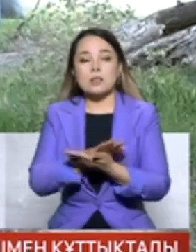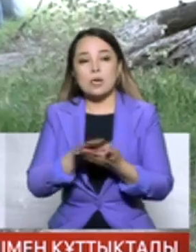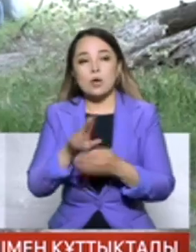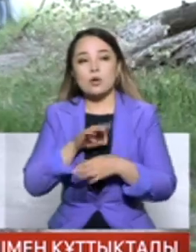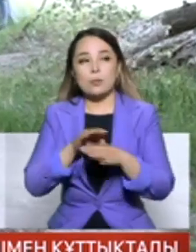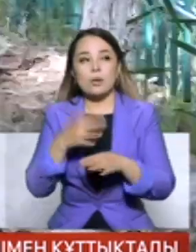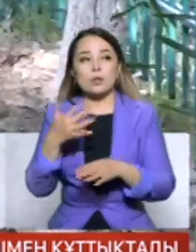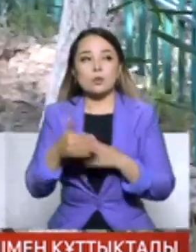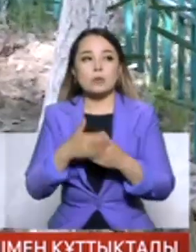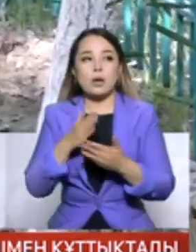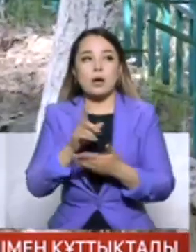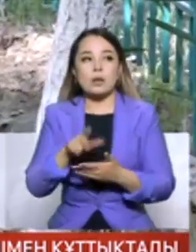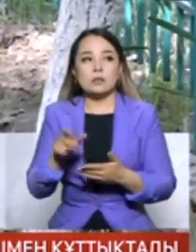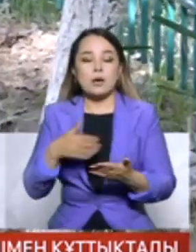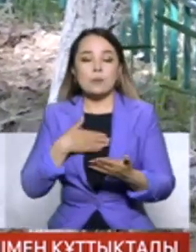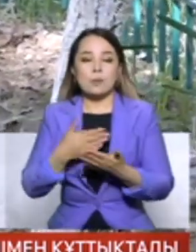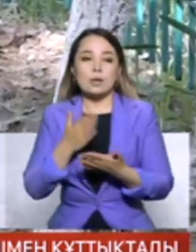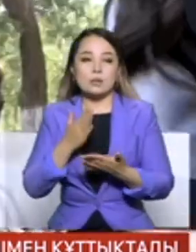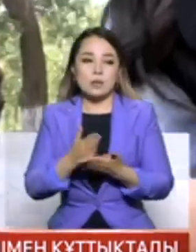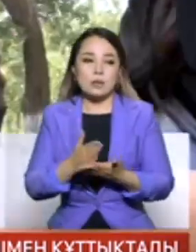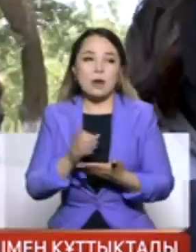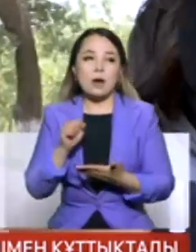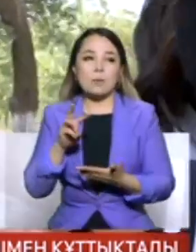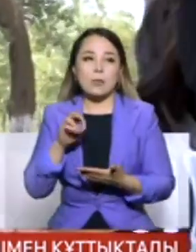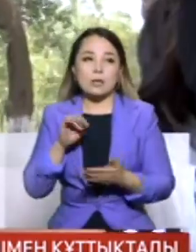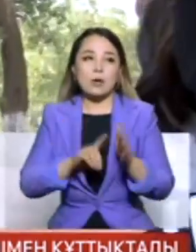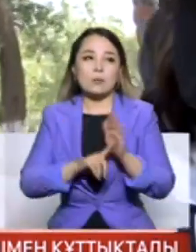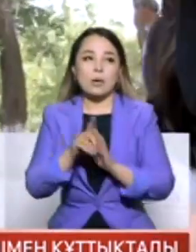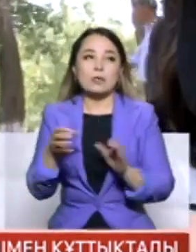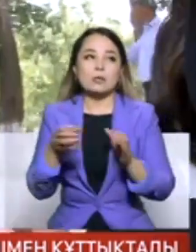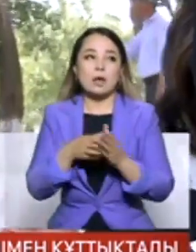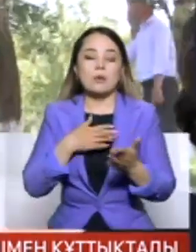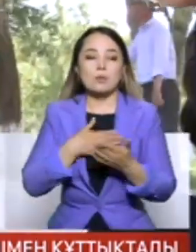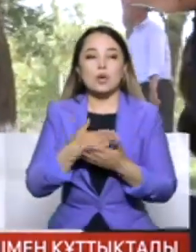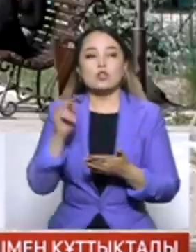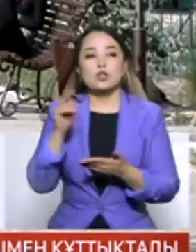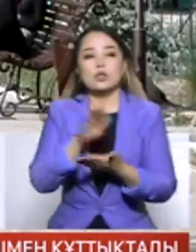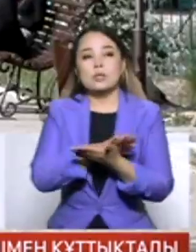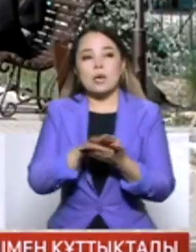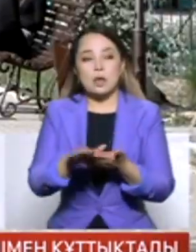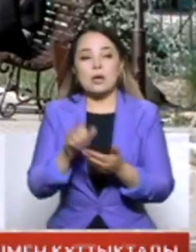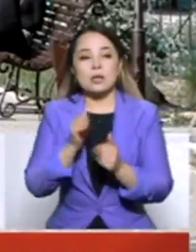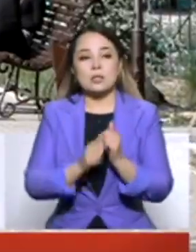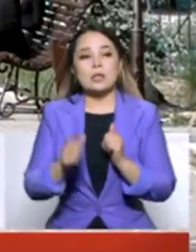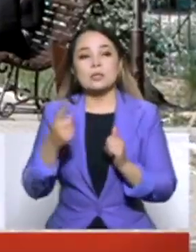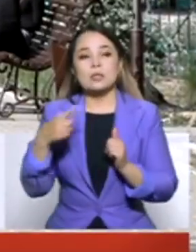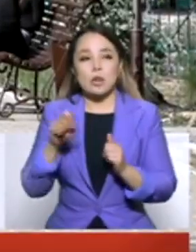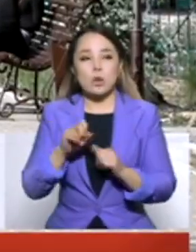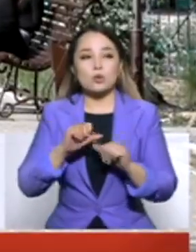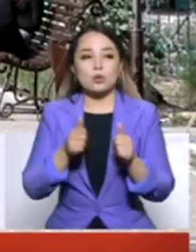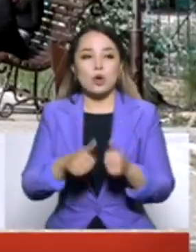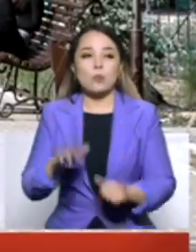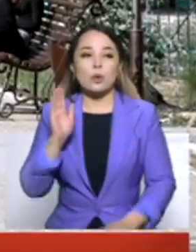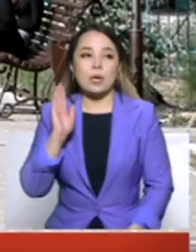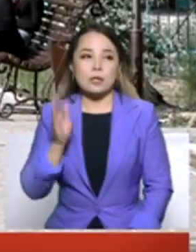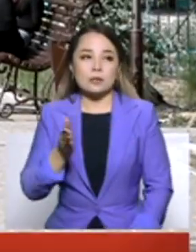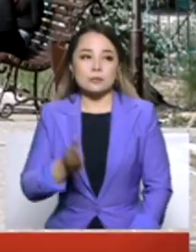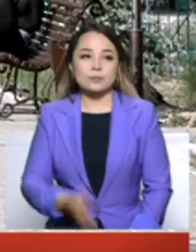шарасына 50-ге жуық адам атсалысты. Аманат партиясы бастаған таза бейсенбі акциясы апта сайын ұйымдастырылады.